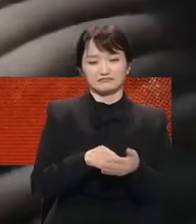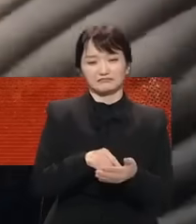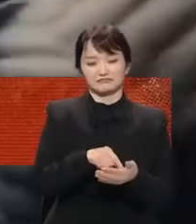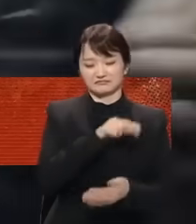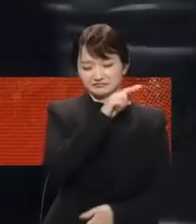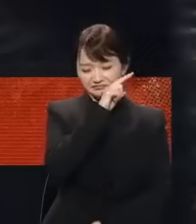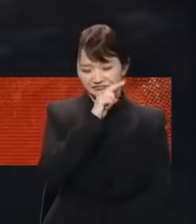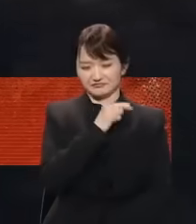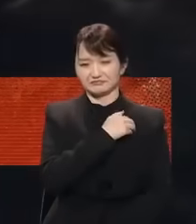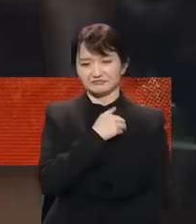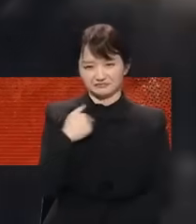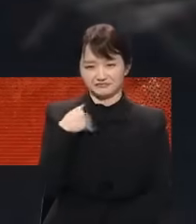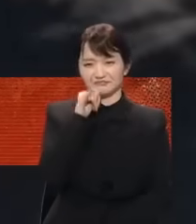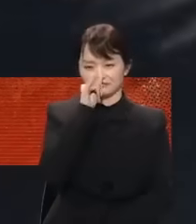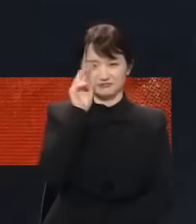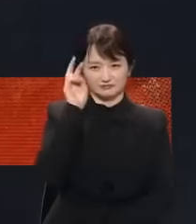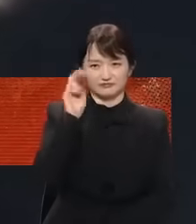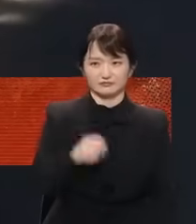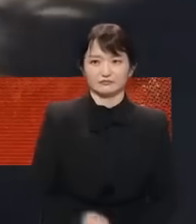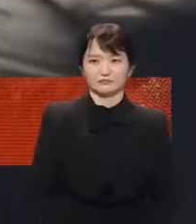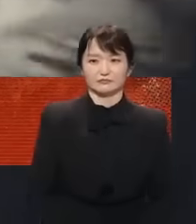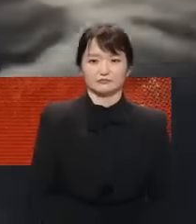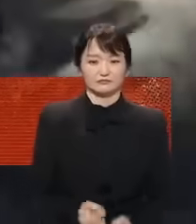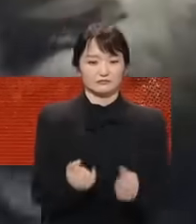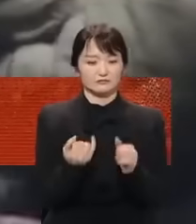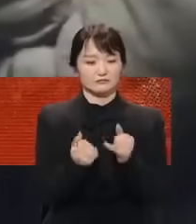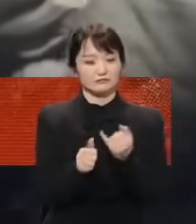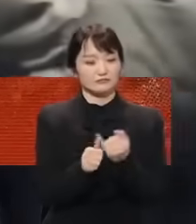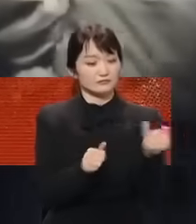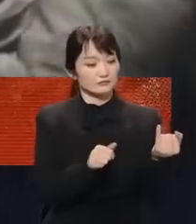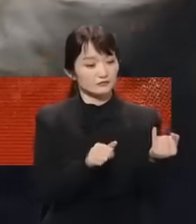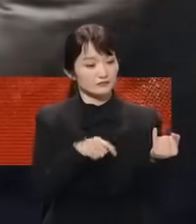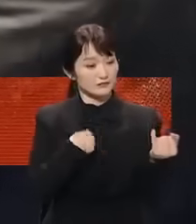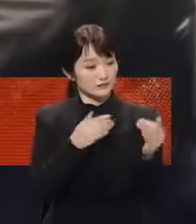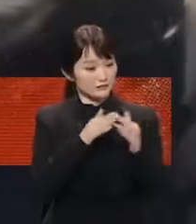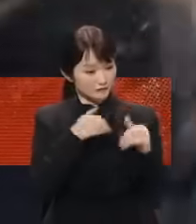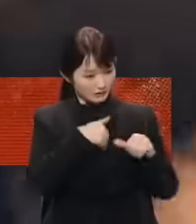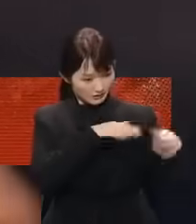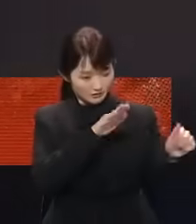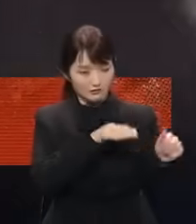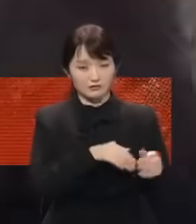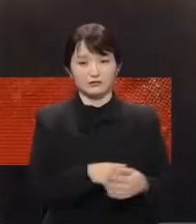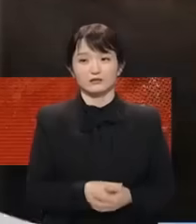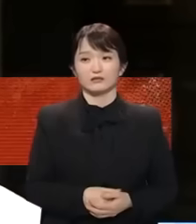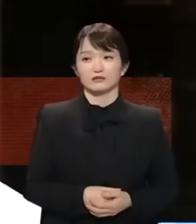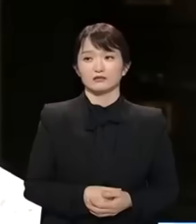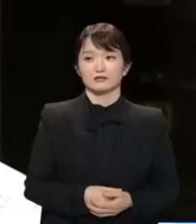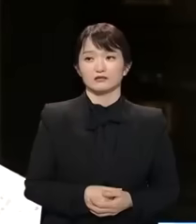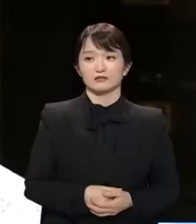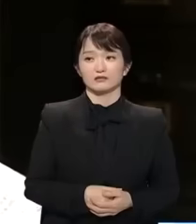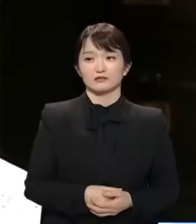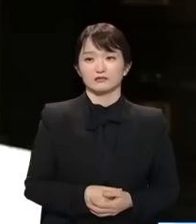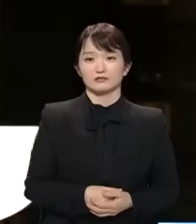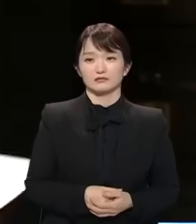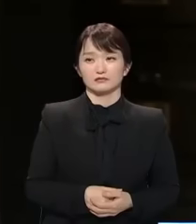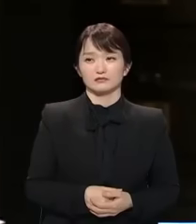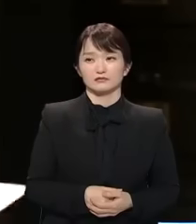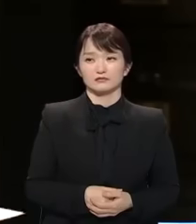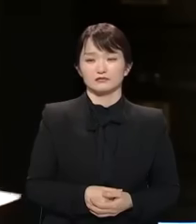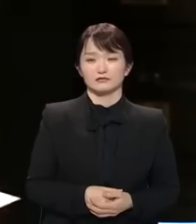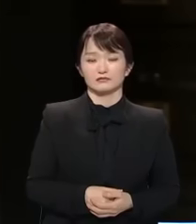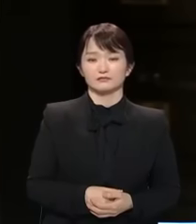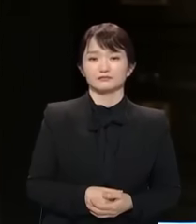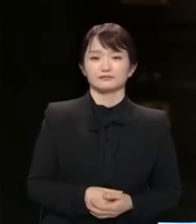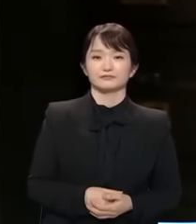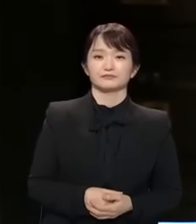같습니다 저 와중에 자기 집에가 뭐 이렇게 또 쓸데없이 스위트한 모습을 보여줍니다